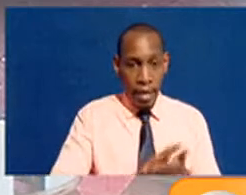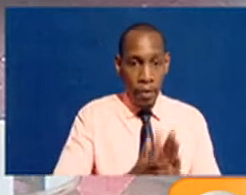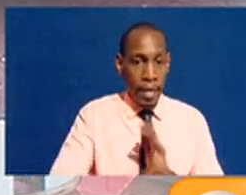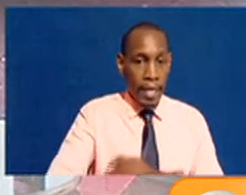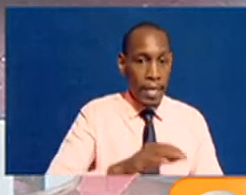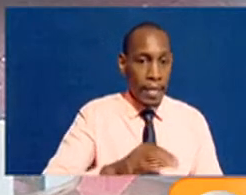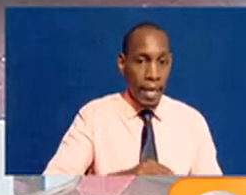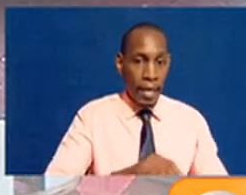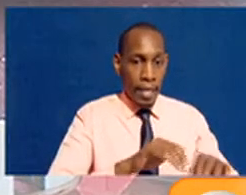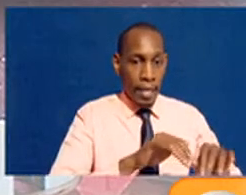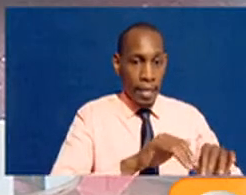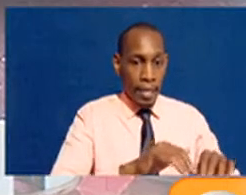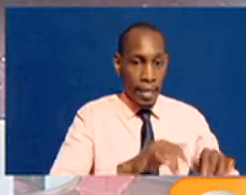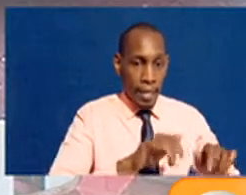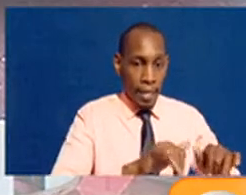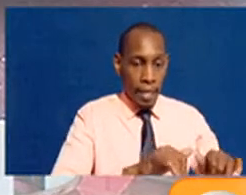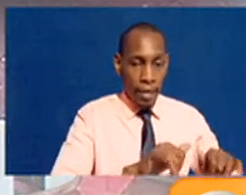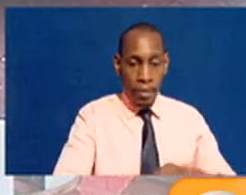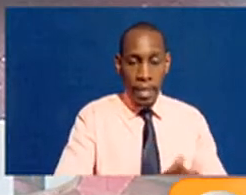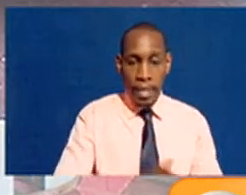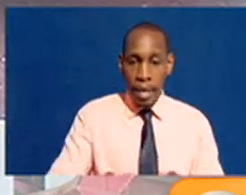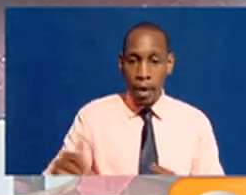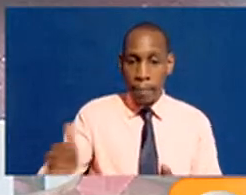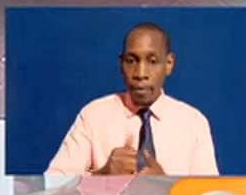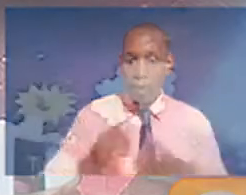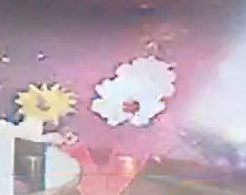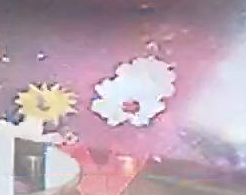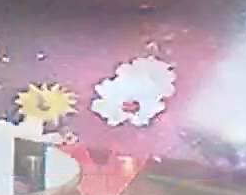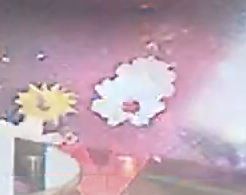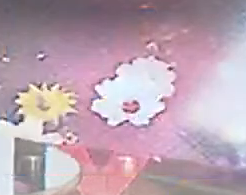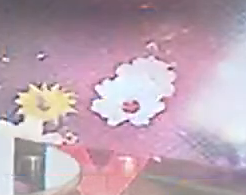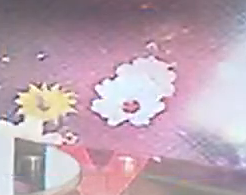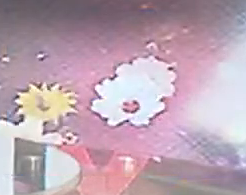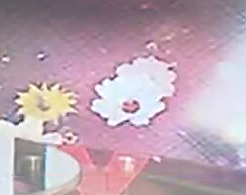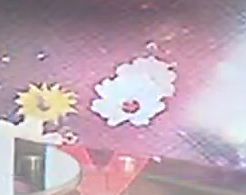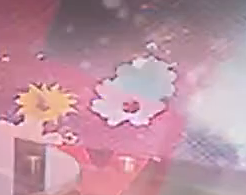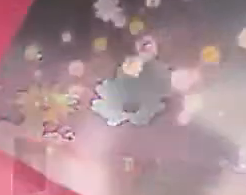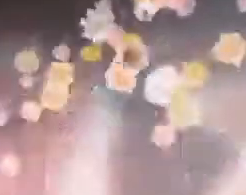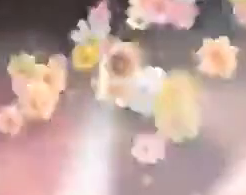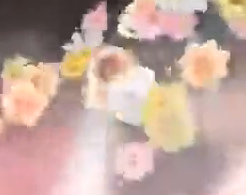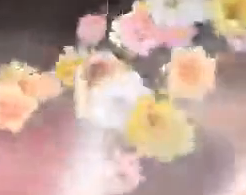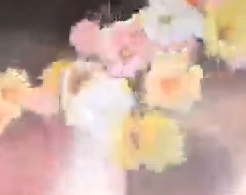hadi kuwa mwajiri wa watu takriban 10.